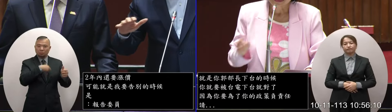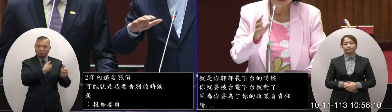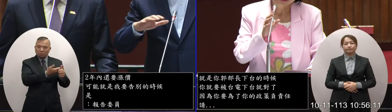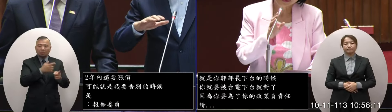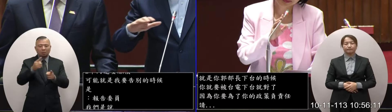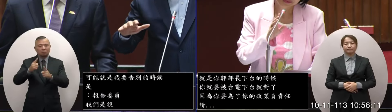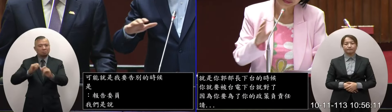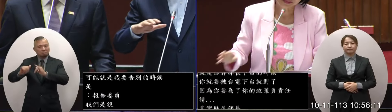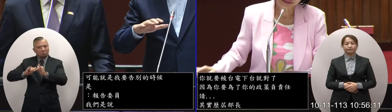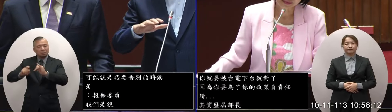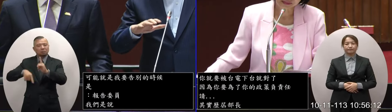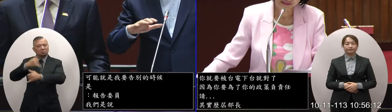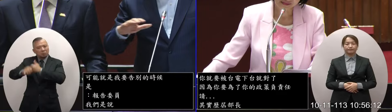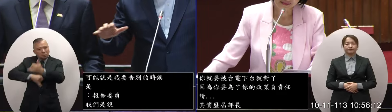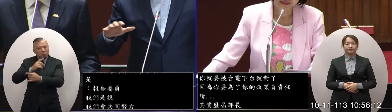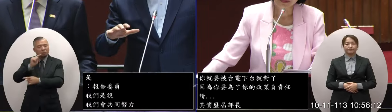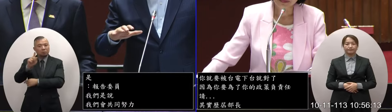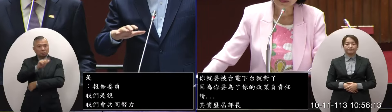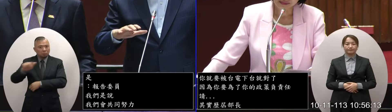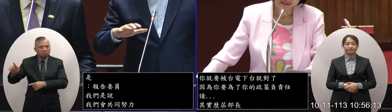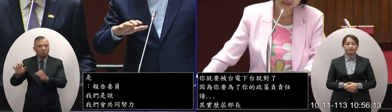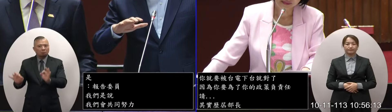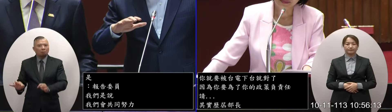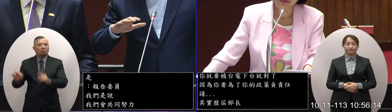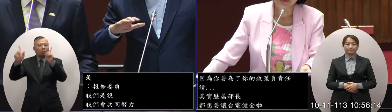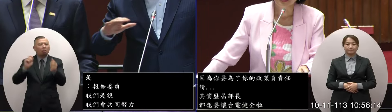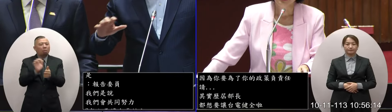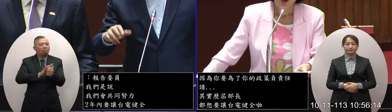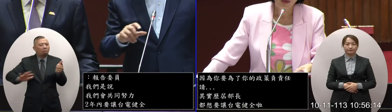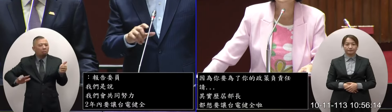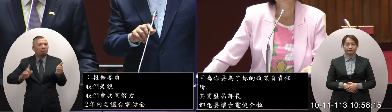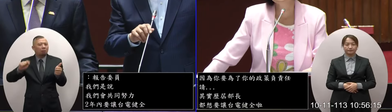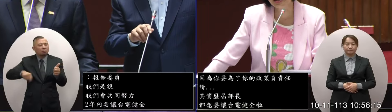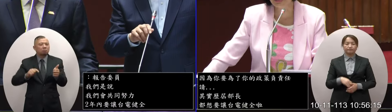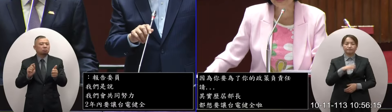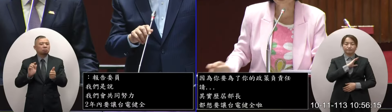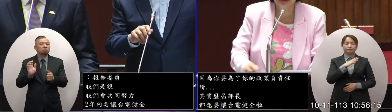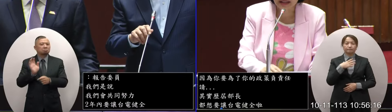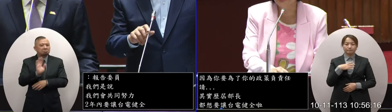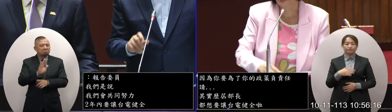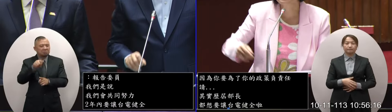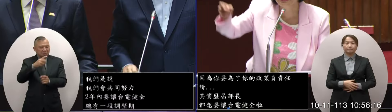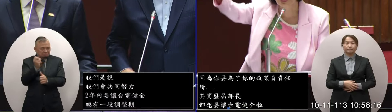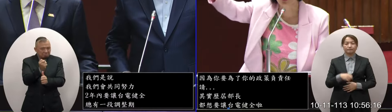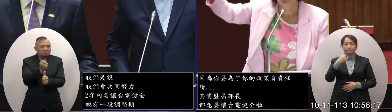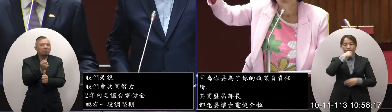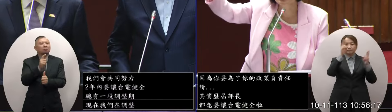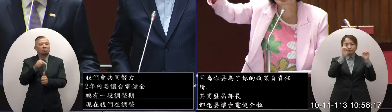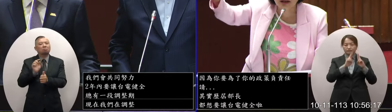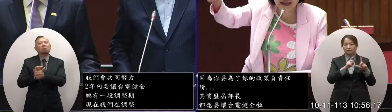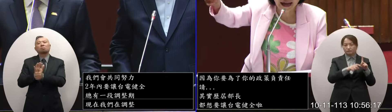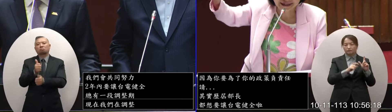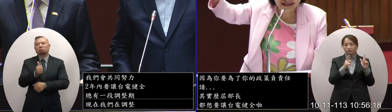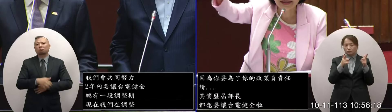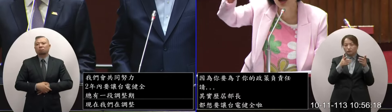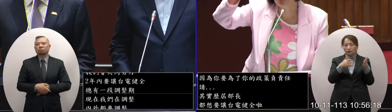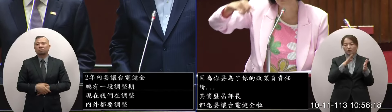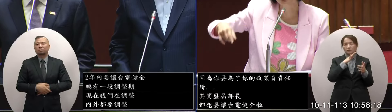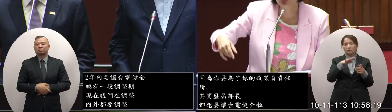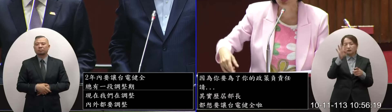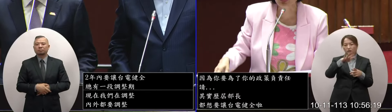民生物价的这个稳定啊，有非常正向的、這個。 我们当然知道了，但是你知道台电哈、哦，不是只有这样，还要